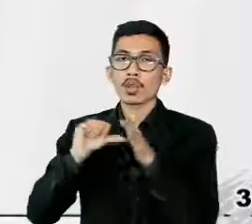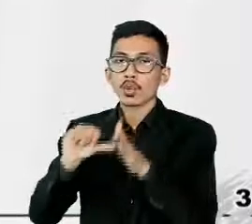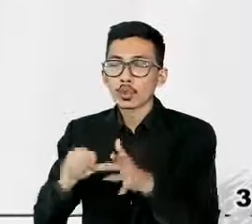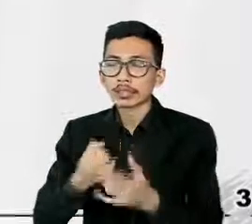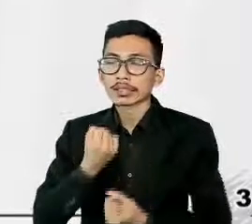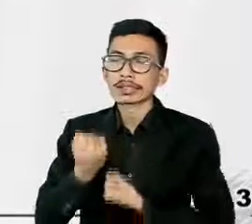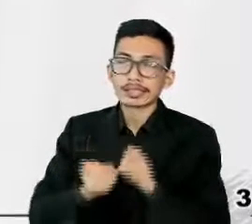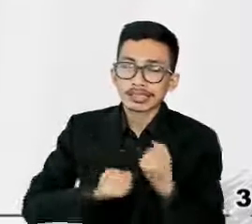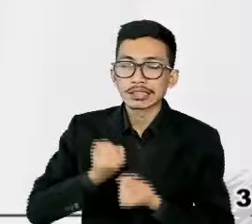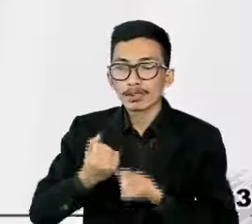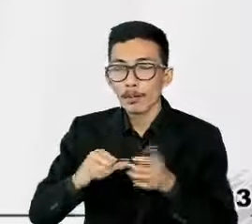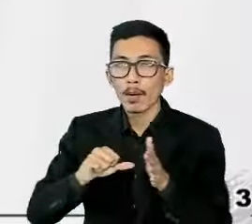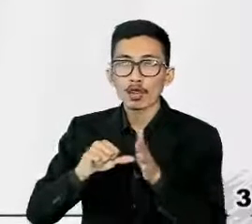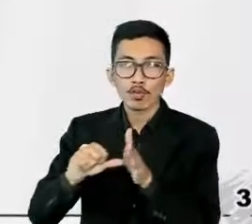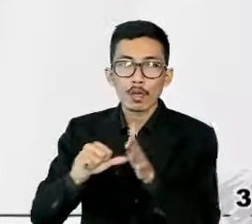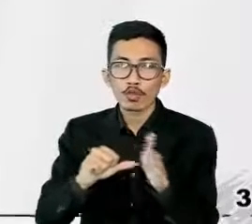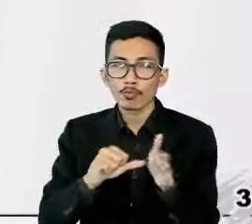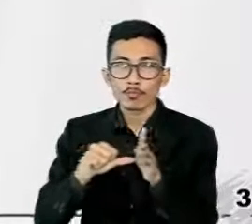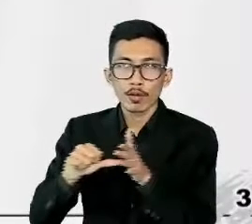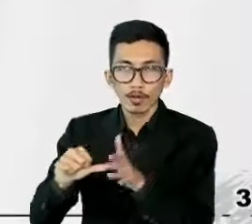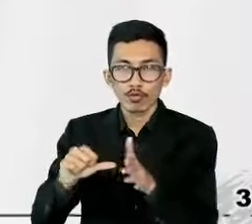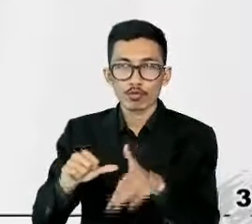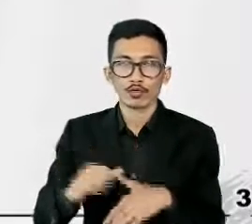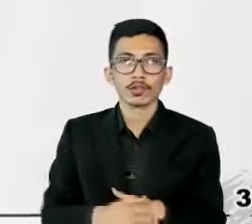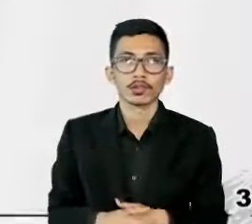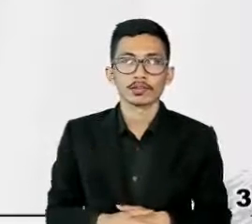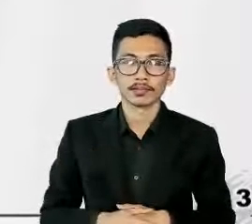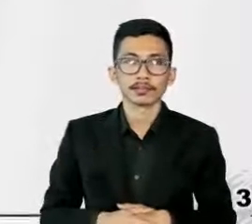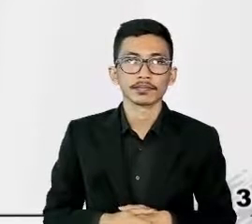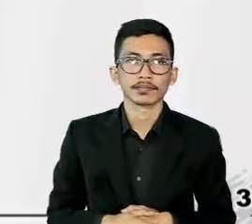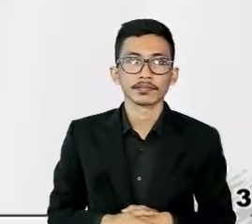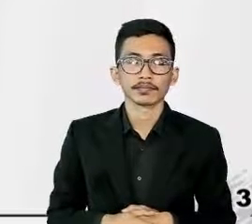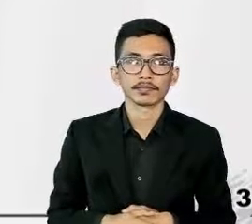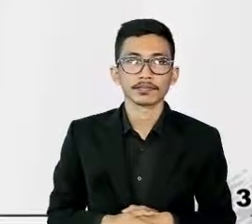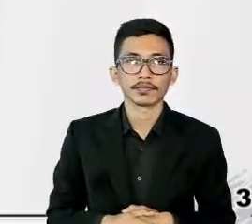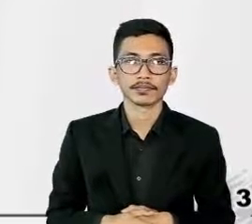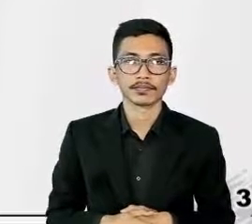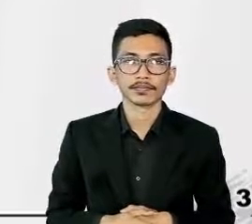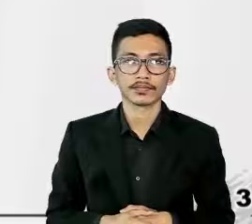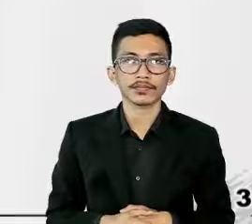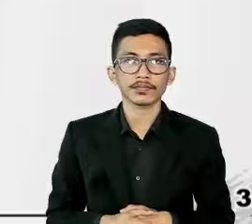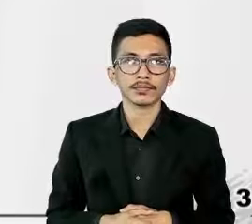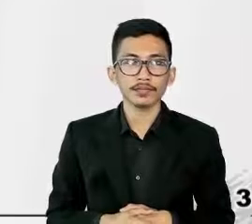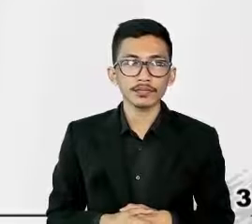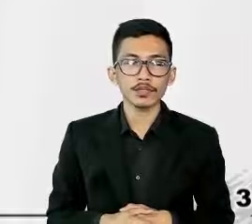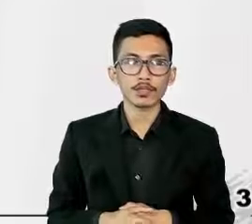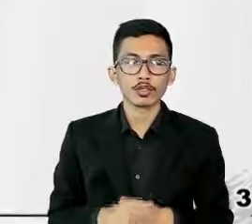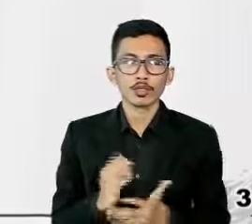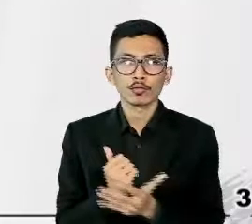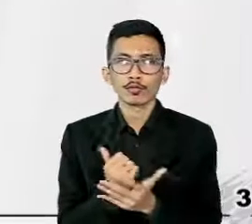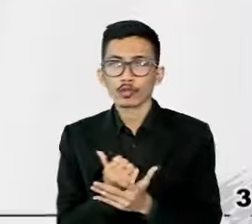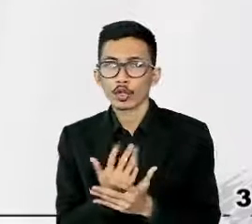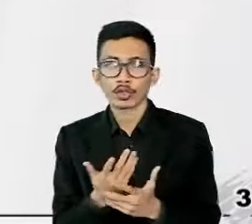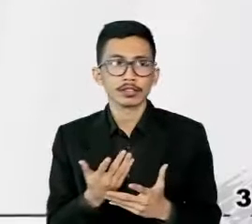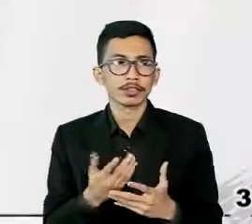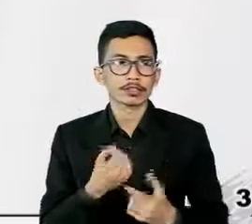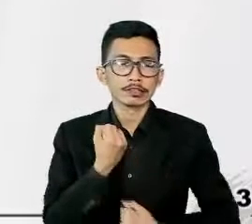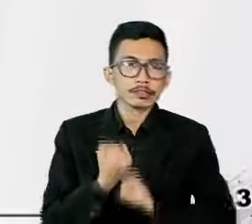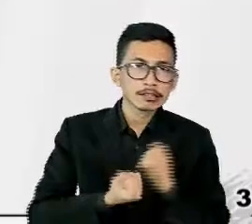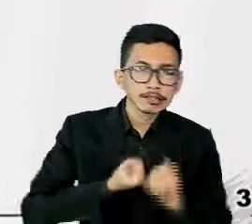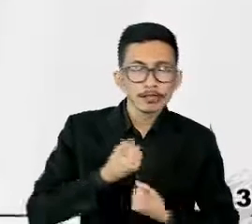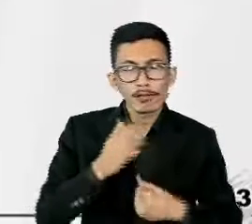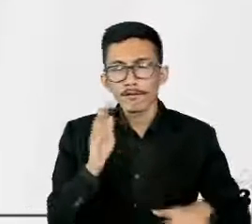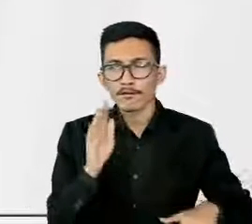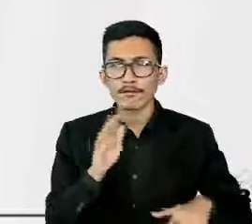total demikian juga konsep Hai perang gerilya ini harus dilaksanakan secara total